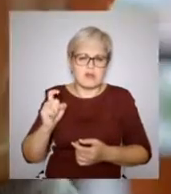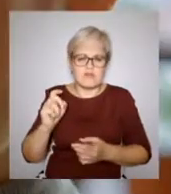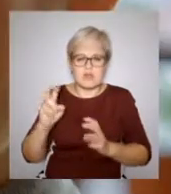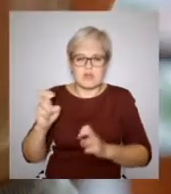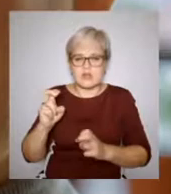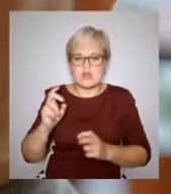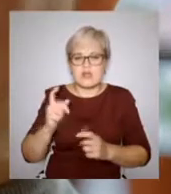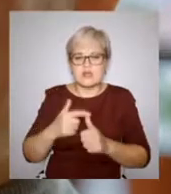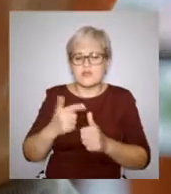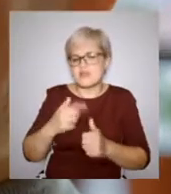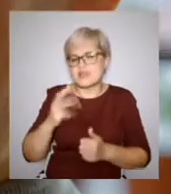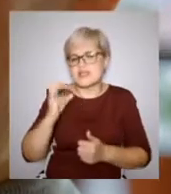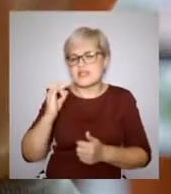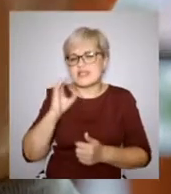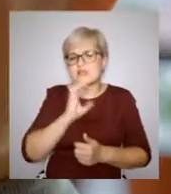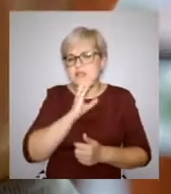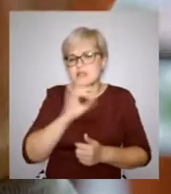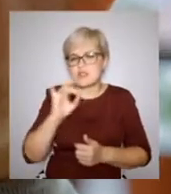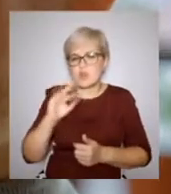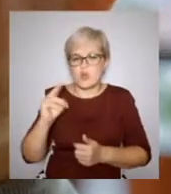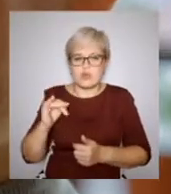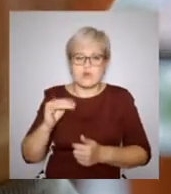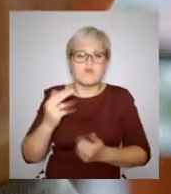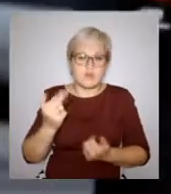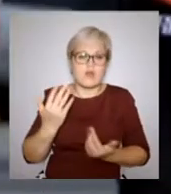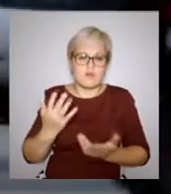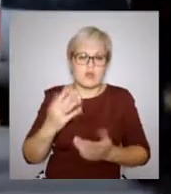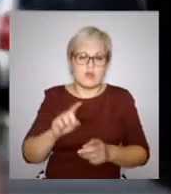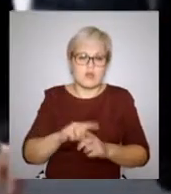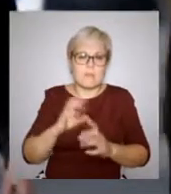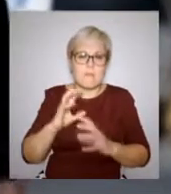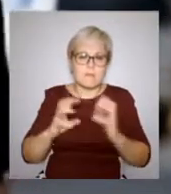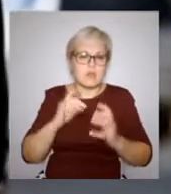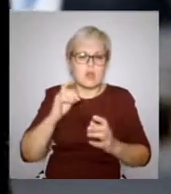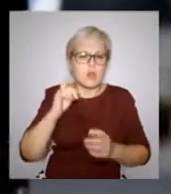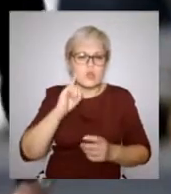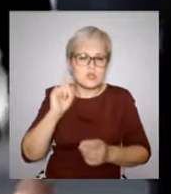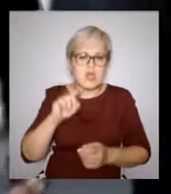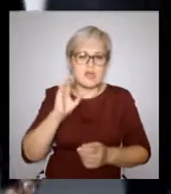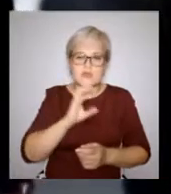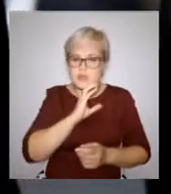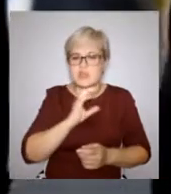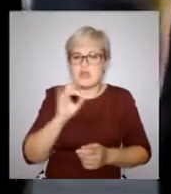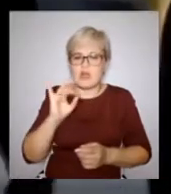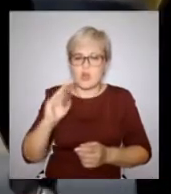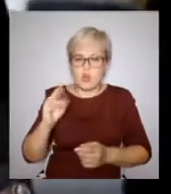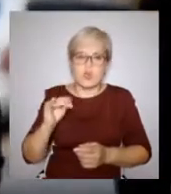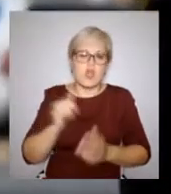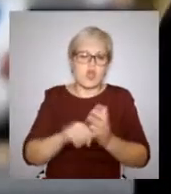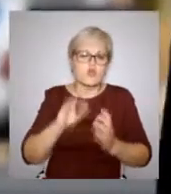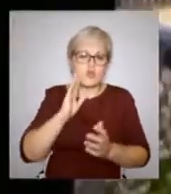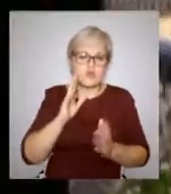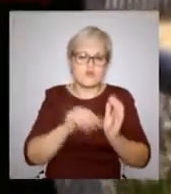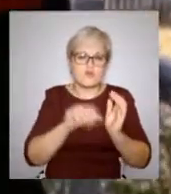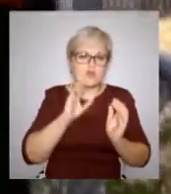мир узнал сибирского уроки каждое утро в 6 утра мы всегда приезжаем на